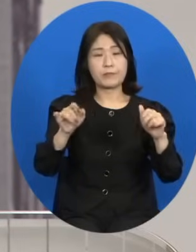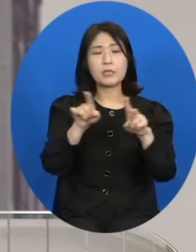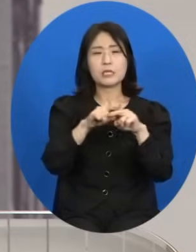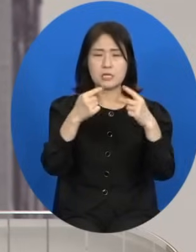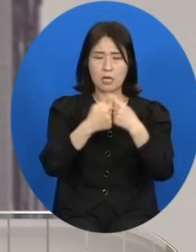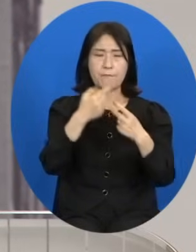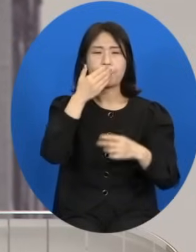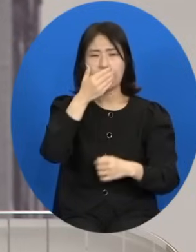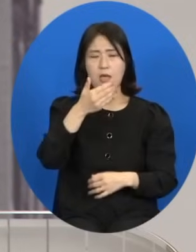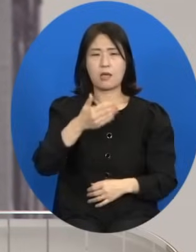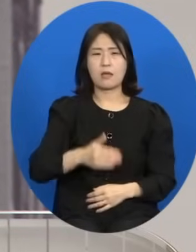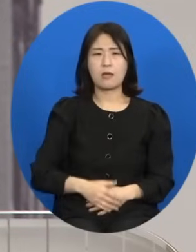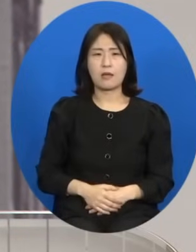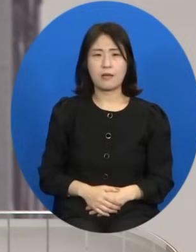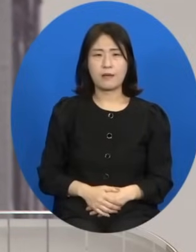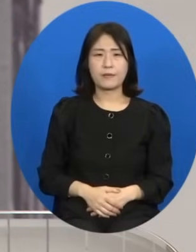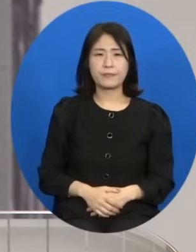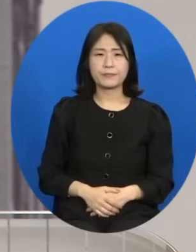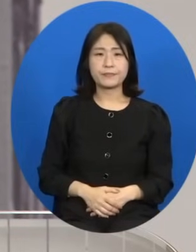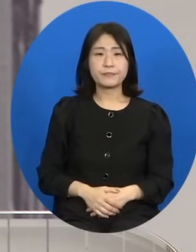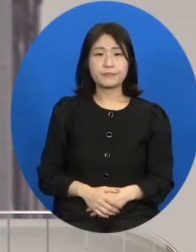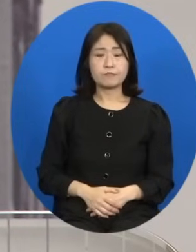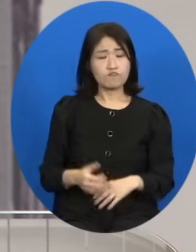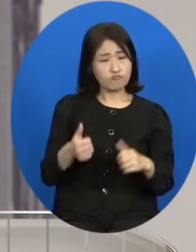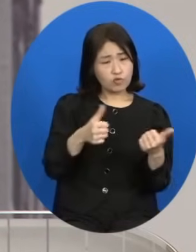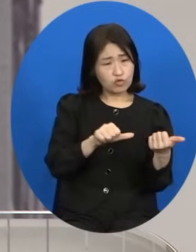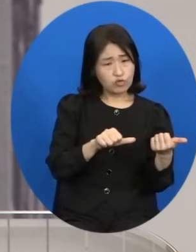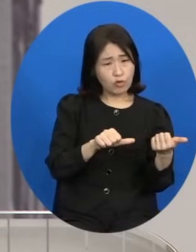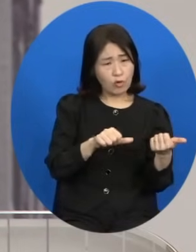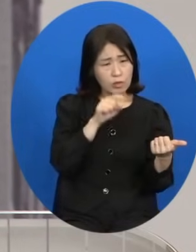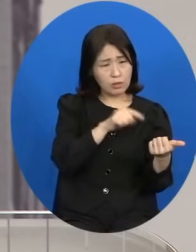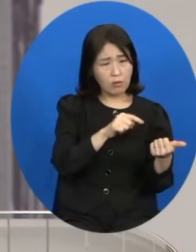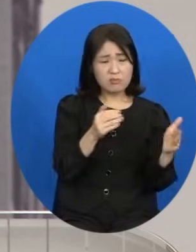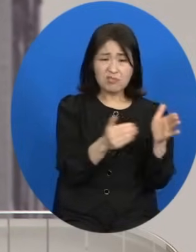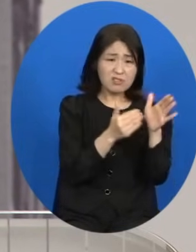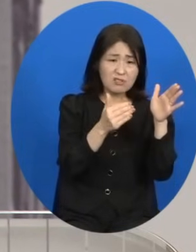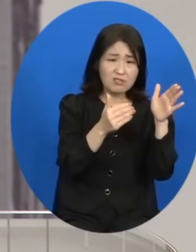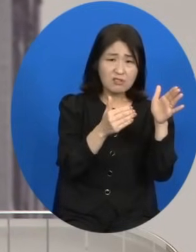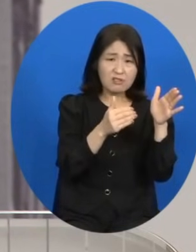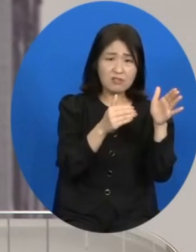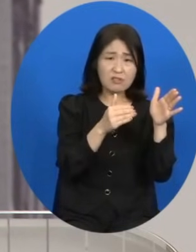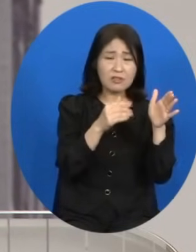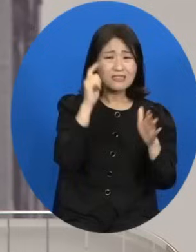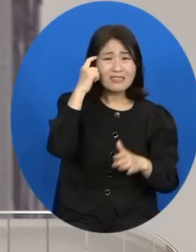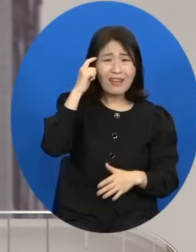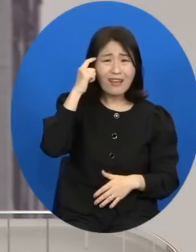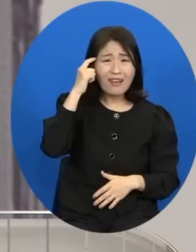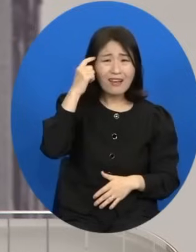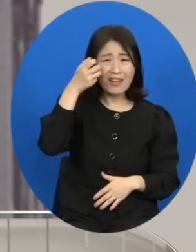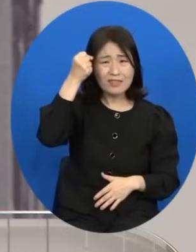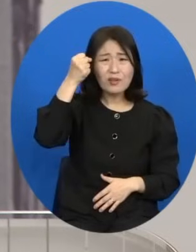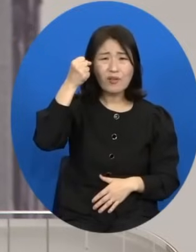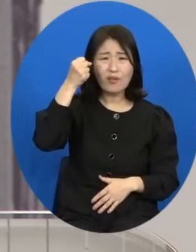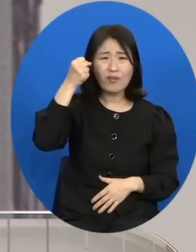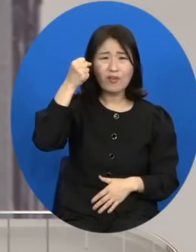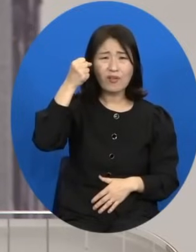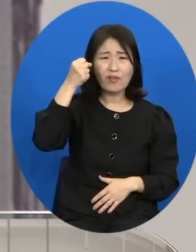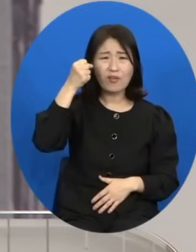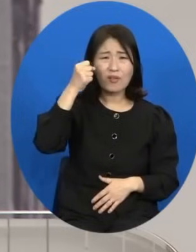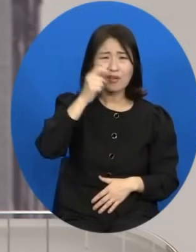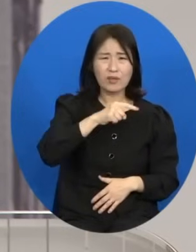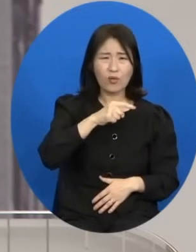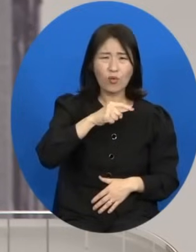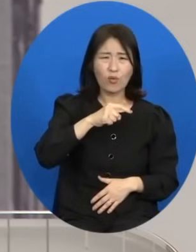사람들이에요 죽음은 끝이라 생각하고이 삶을 즐기자 아 지옥에 있는지 어떻게 아냐 이거예요